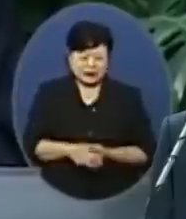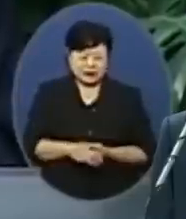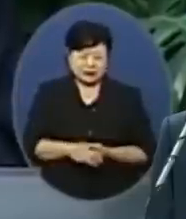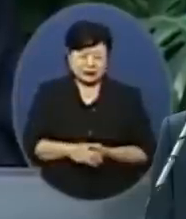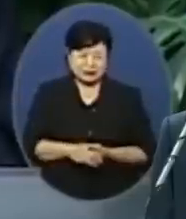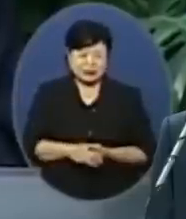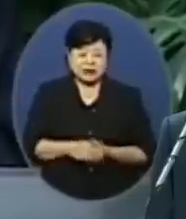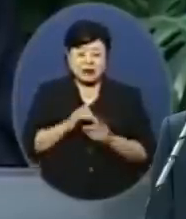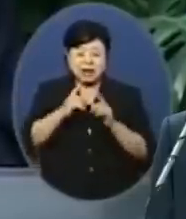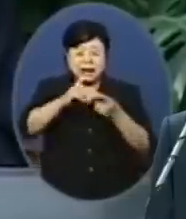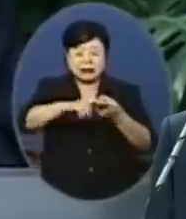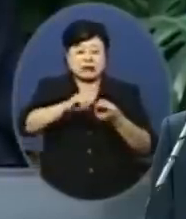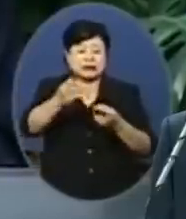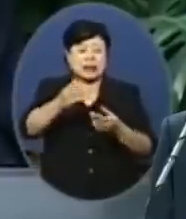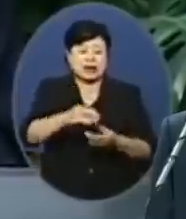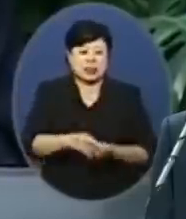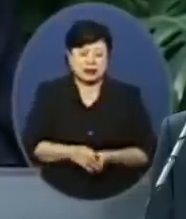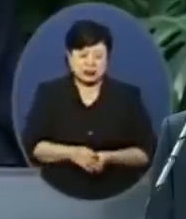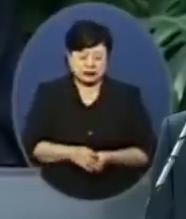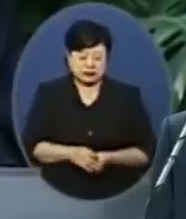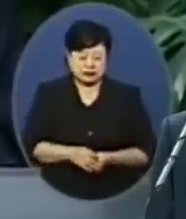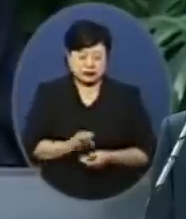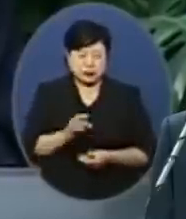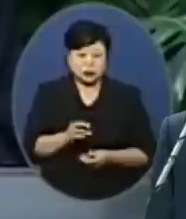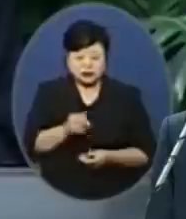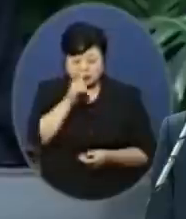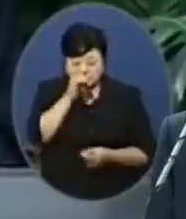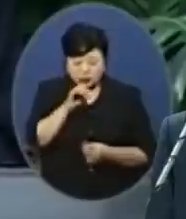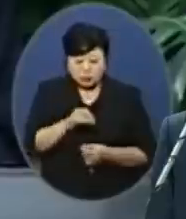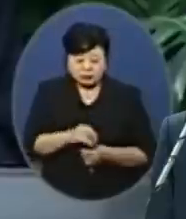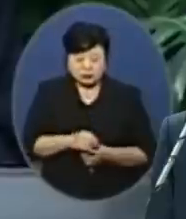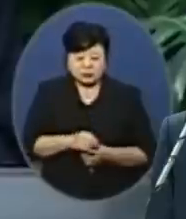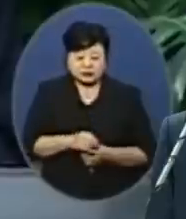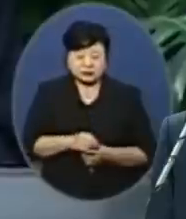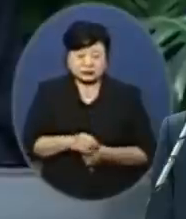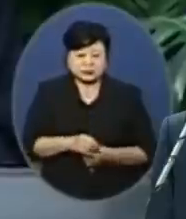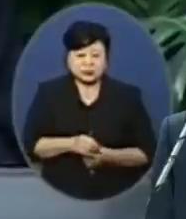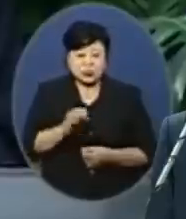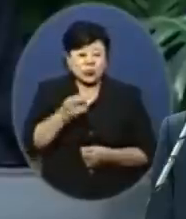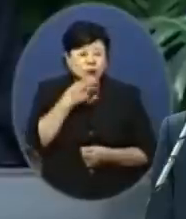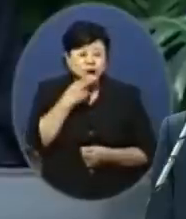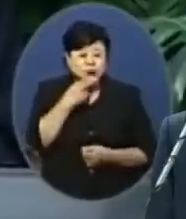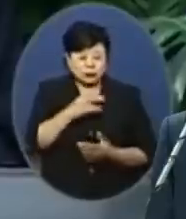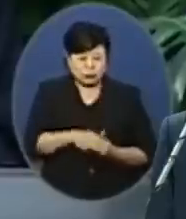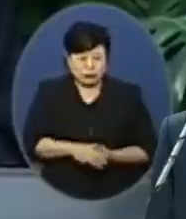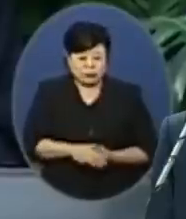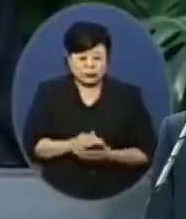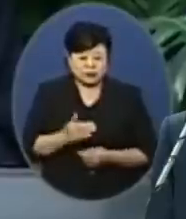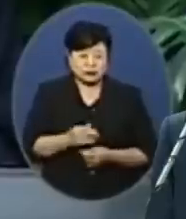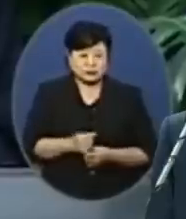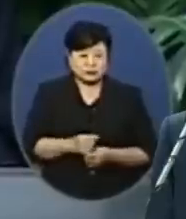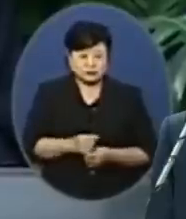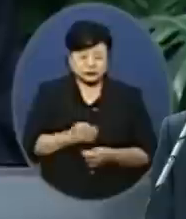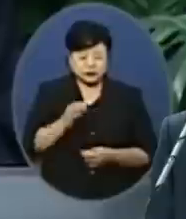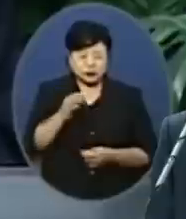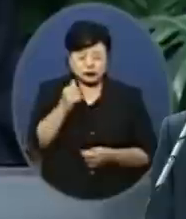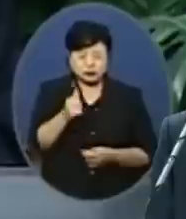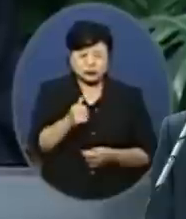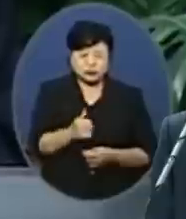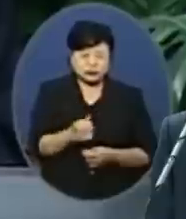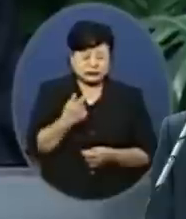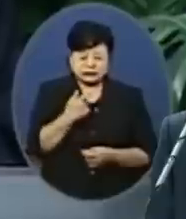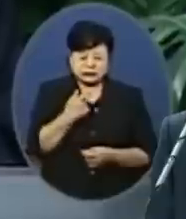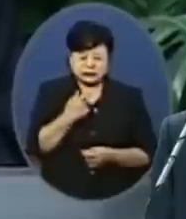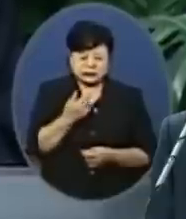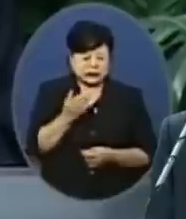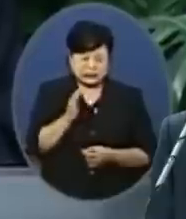그러면 돈이 있어도 나는 안 나갈래요. 좋아하는 주인의 손에 왜